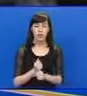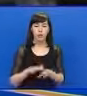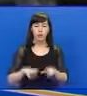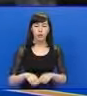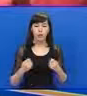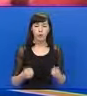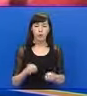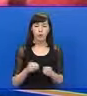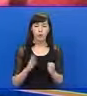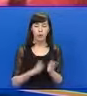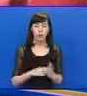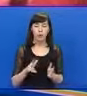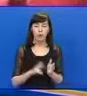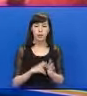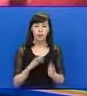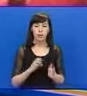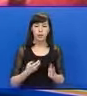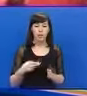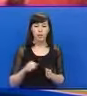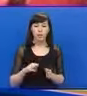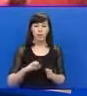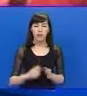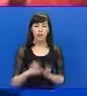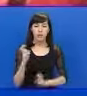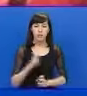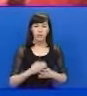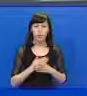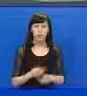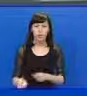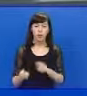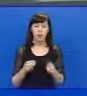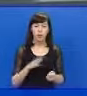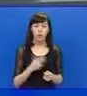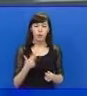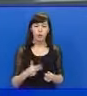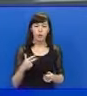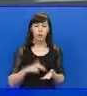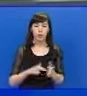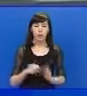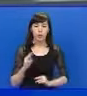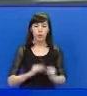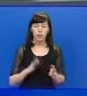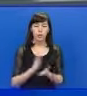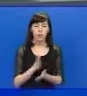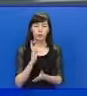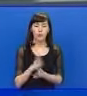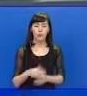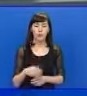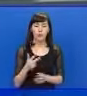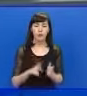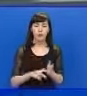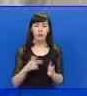ашылып, 19,8 миллиард теңгеге инвестиция тартылған. 33 жобаның құрылысы жүргізілуде. Келешекте